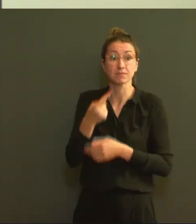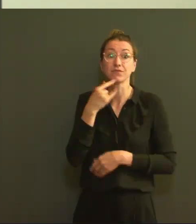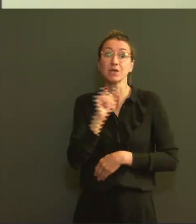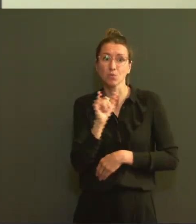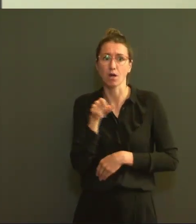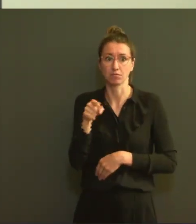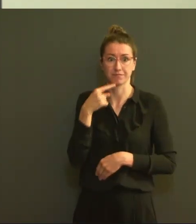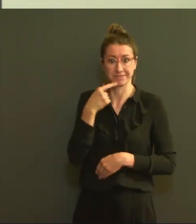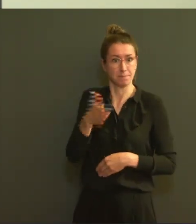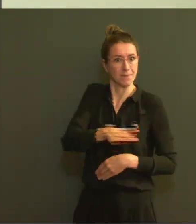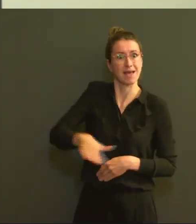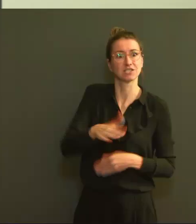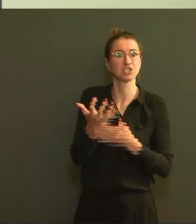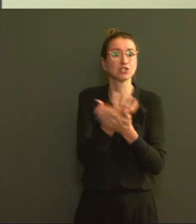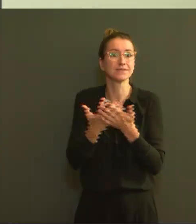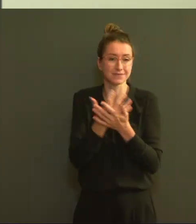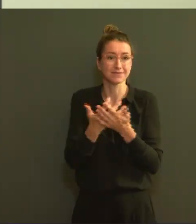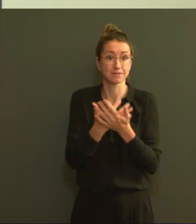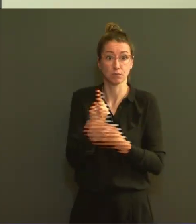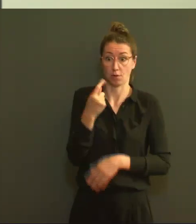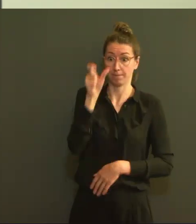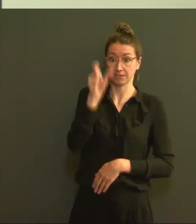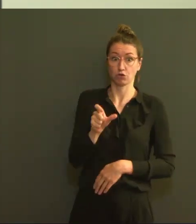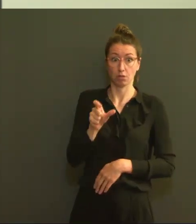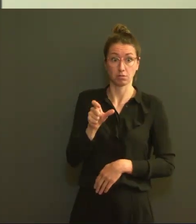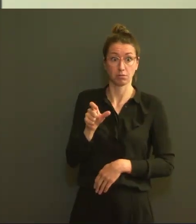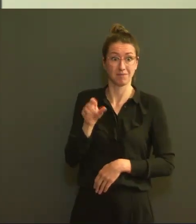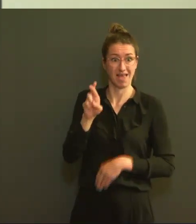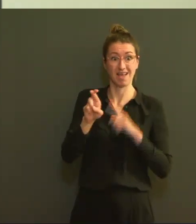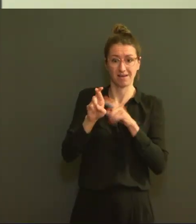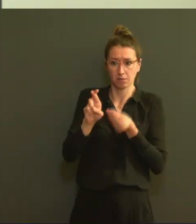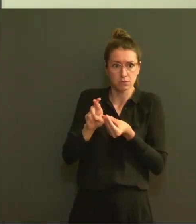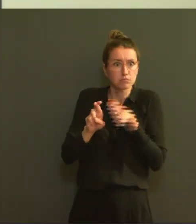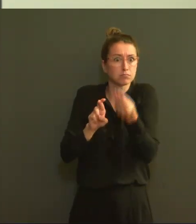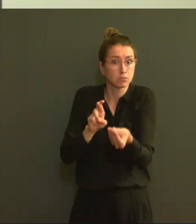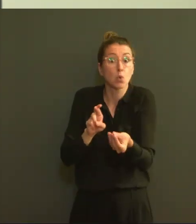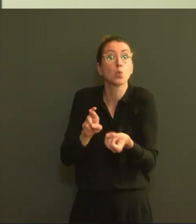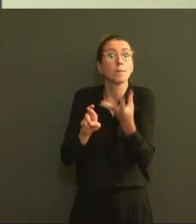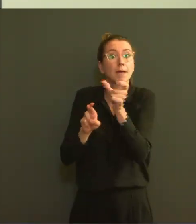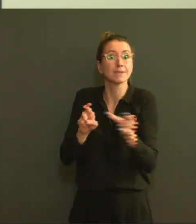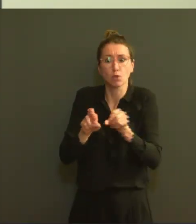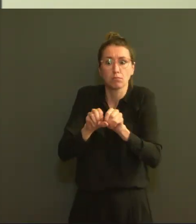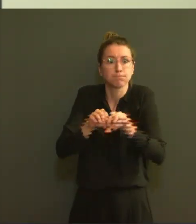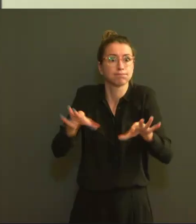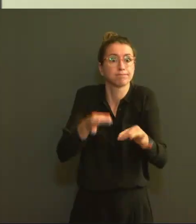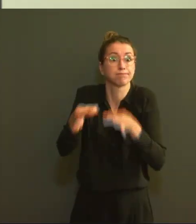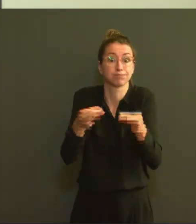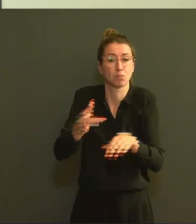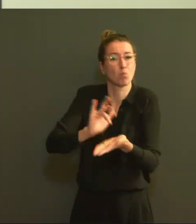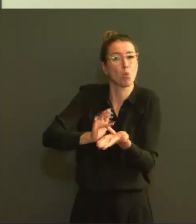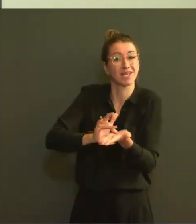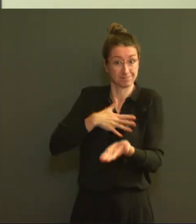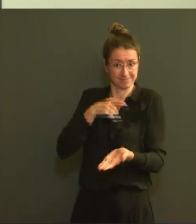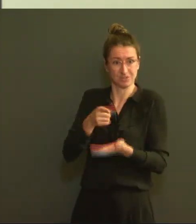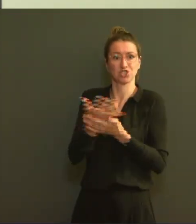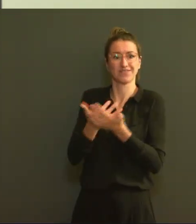nombre moyen de personnes qu'une personne malade va contaminer, mais dans une population susceptible dans laquelle on n'a